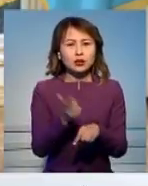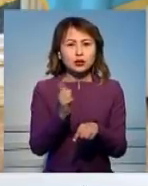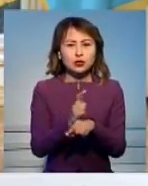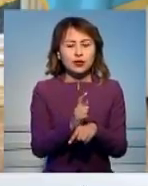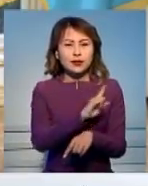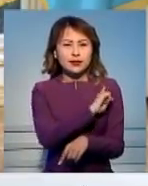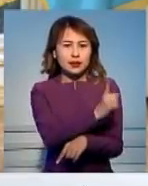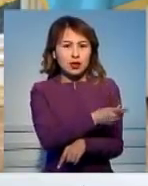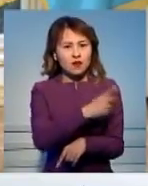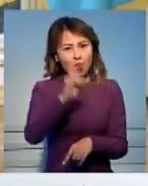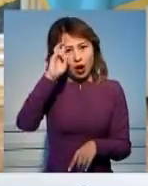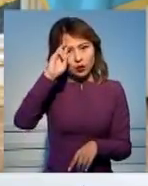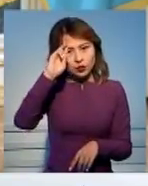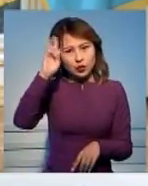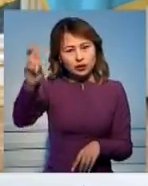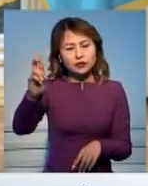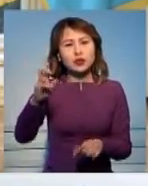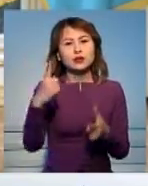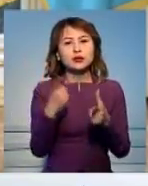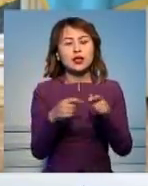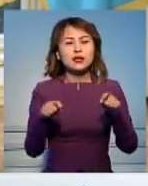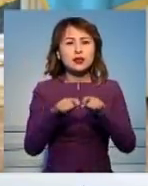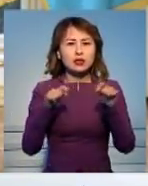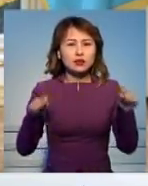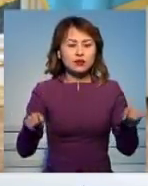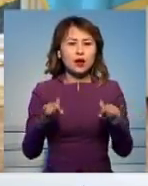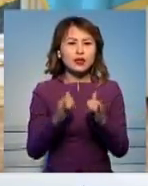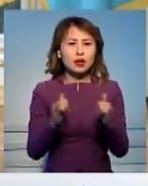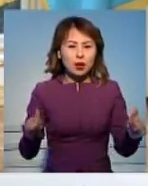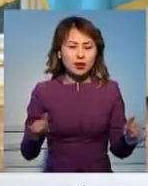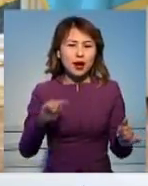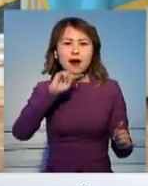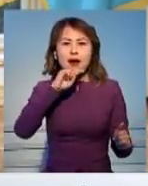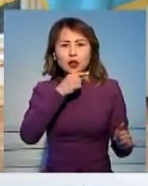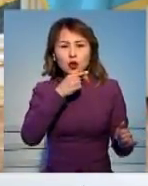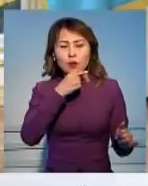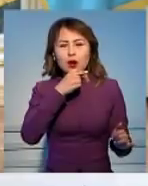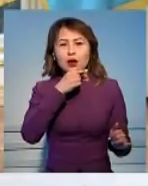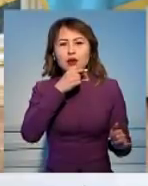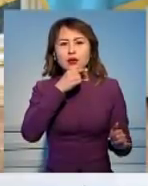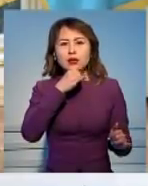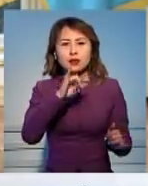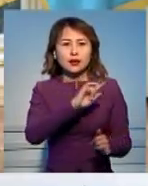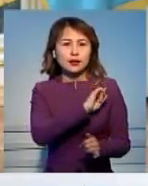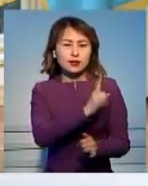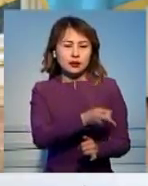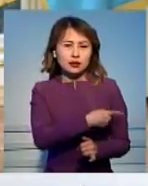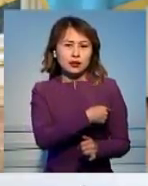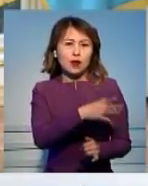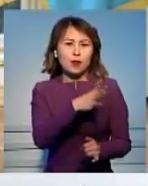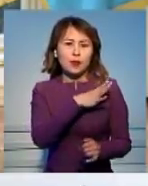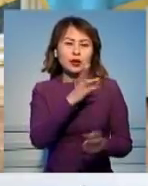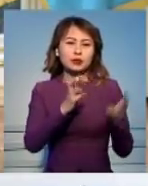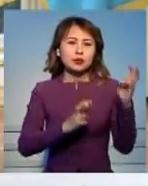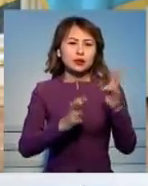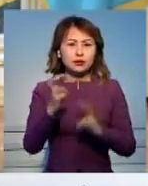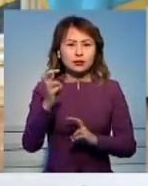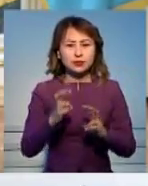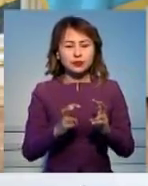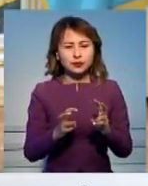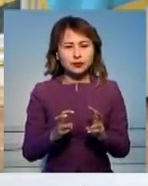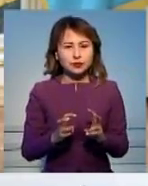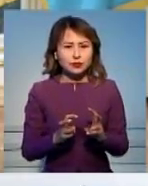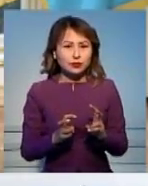сильного государства составляет динамично развивающаяся экономика и мощный предпринимательский класс.